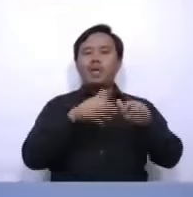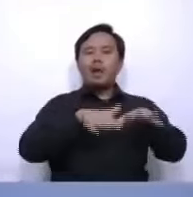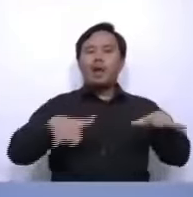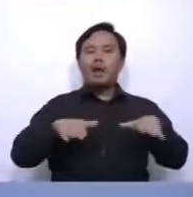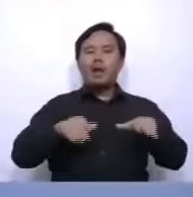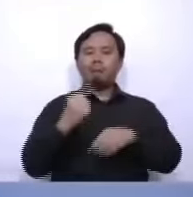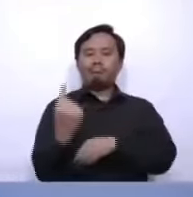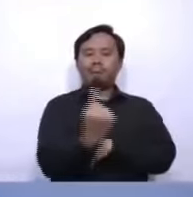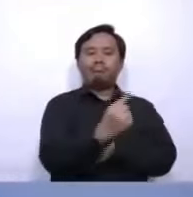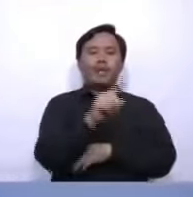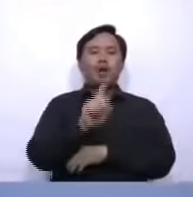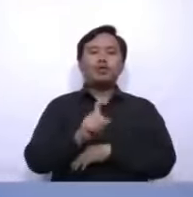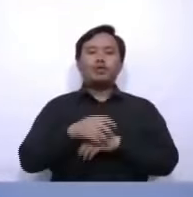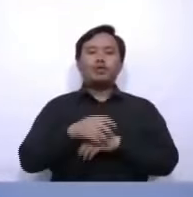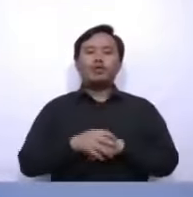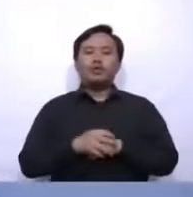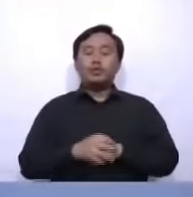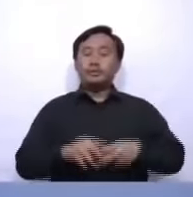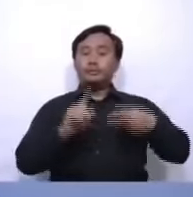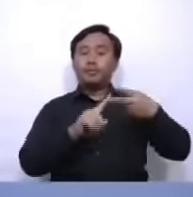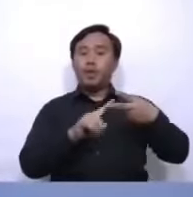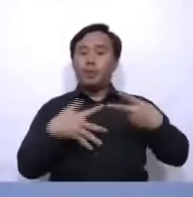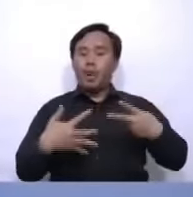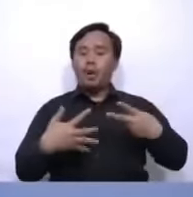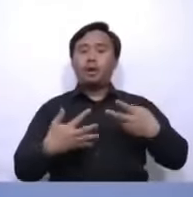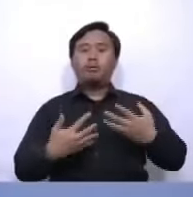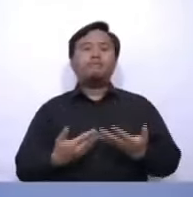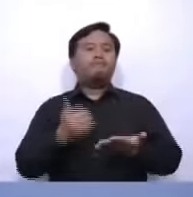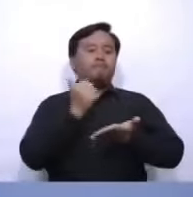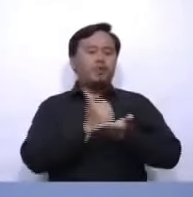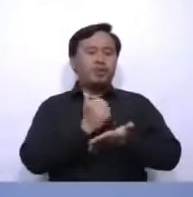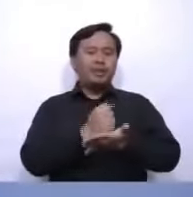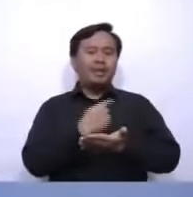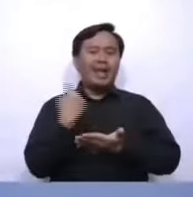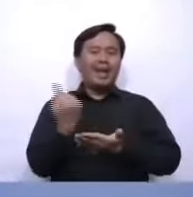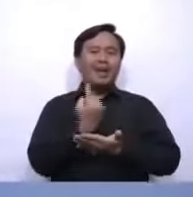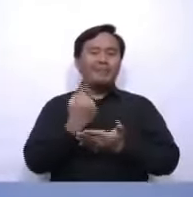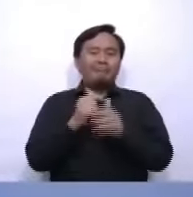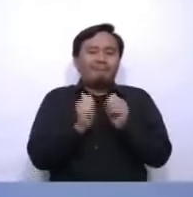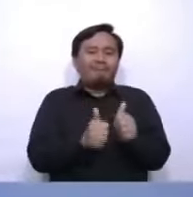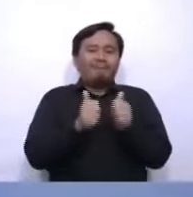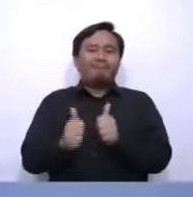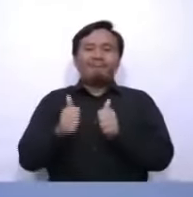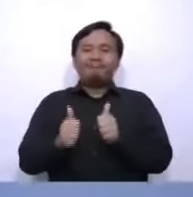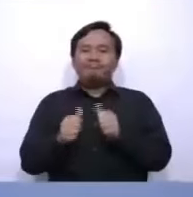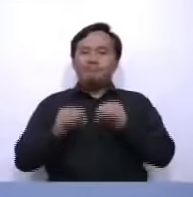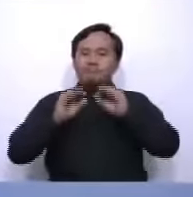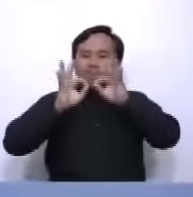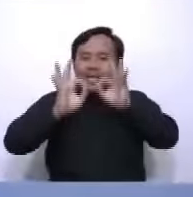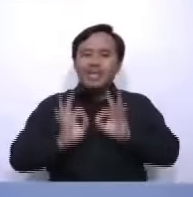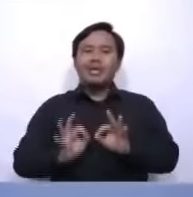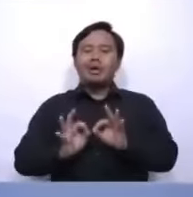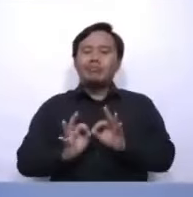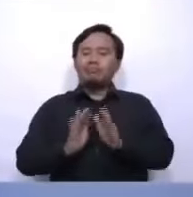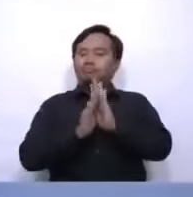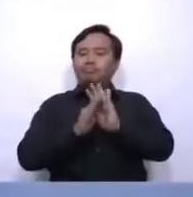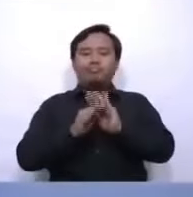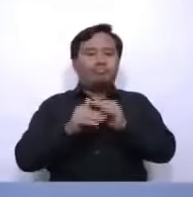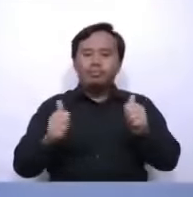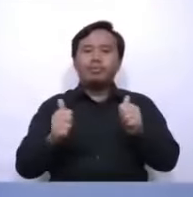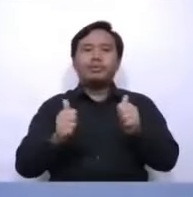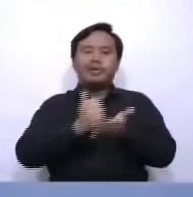anak masing-masing hadirin sekalian. Yang kedua, tentu kami harus menyiapkan pendidikan yang paripurna agar